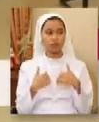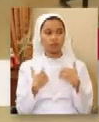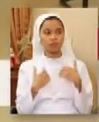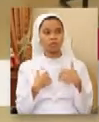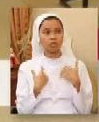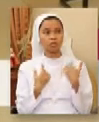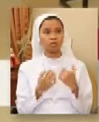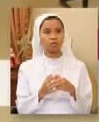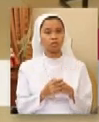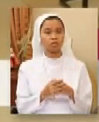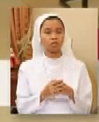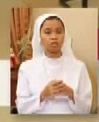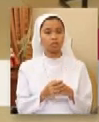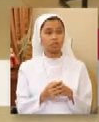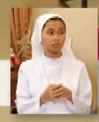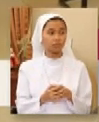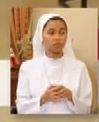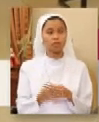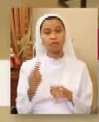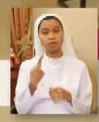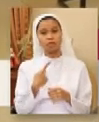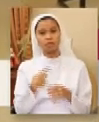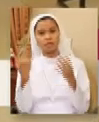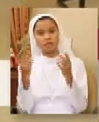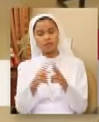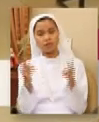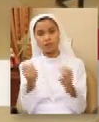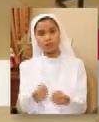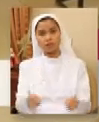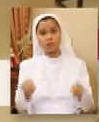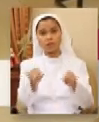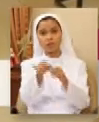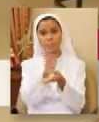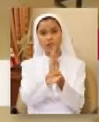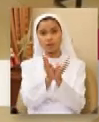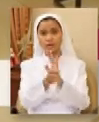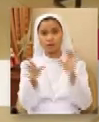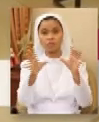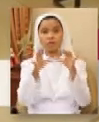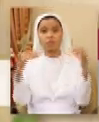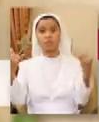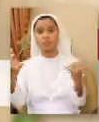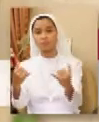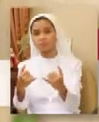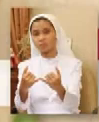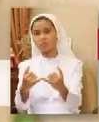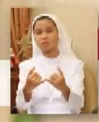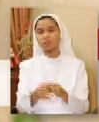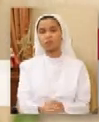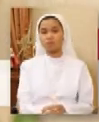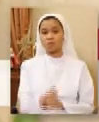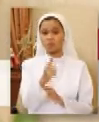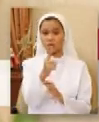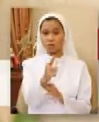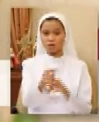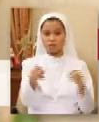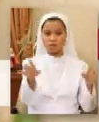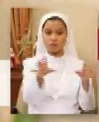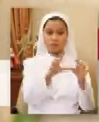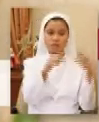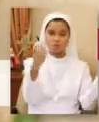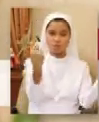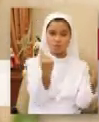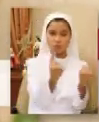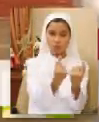think, di ba sister, very important yung magiging isang community sila, di ba? Isang banwaan sila. Sense